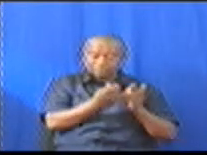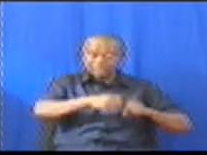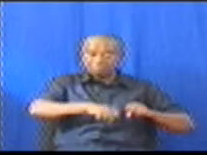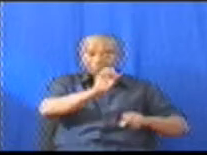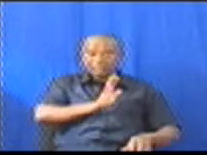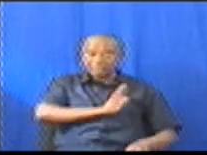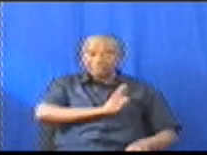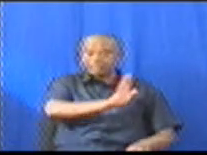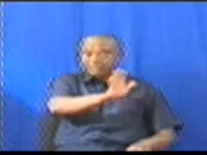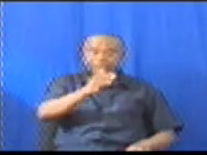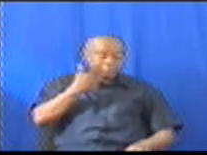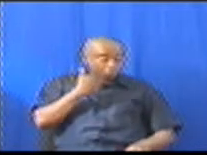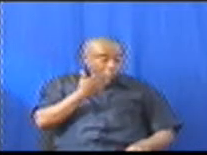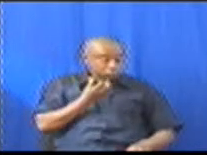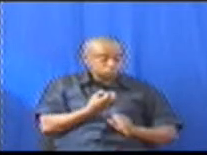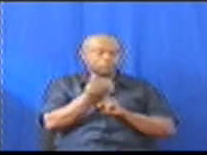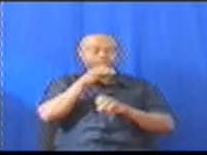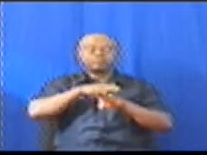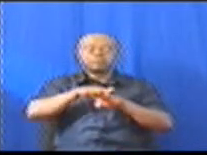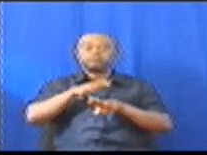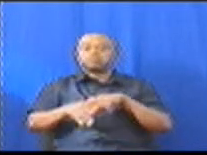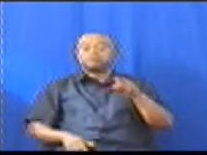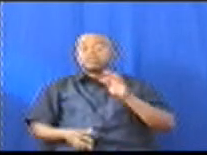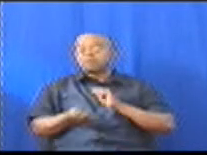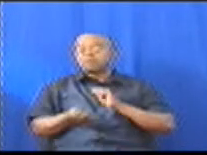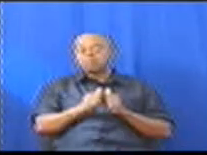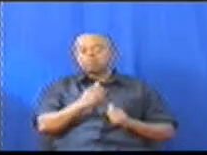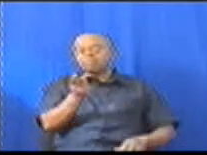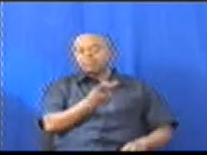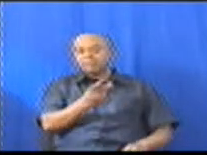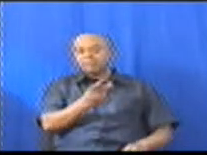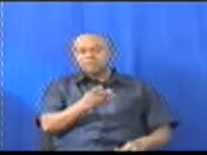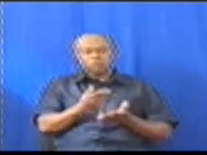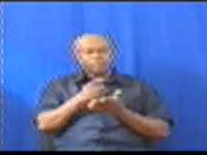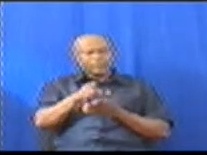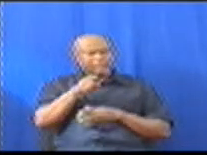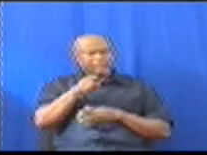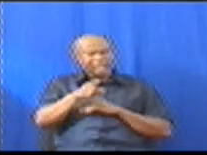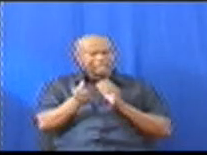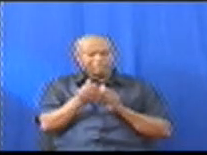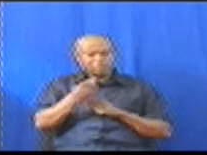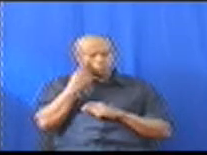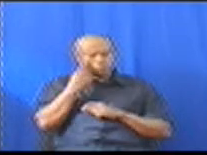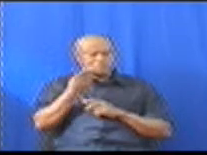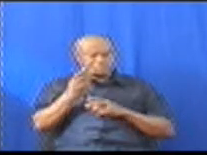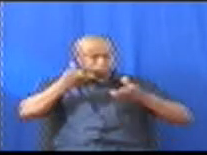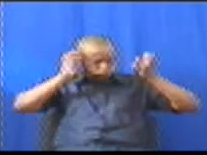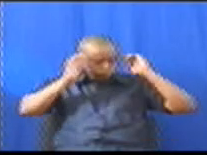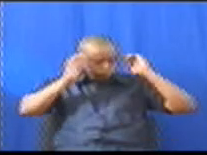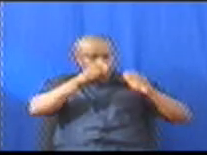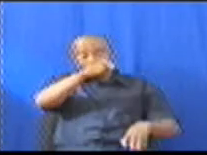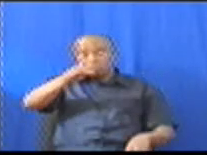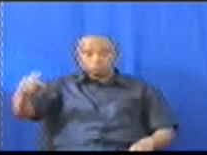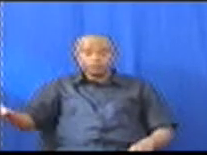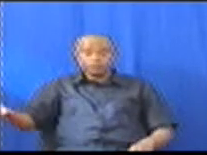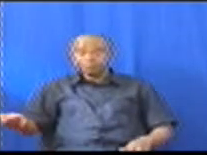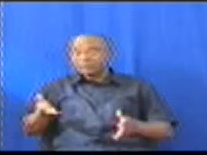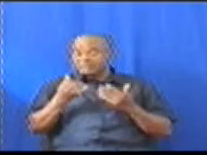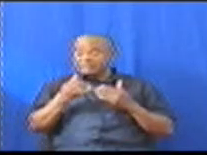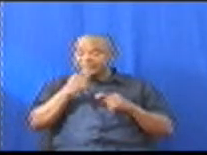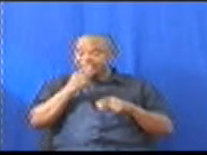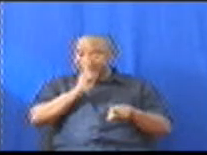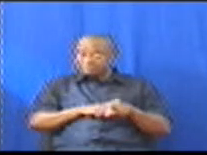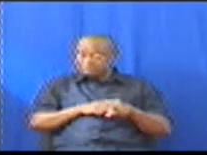sana kutoa ufafanuzi kwenye hayo mambo mawili. Naona kama yanaleta changamoto kidogo hapa. Kwa hiyo katika mambo